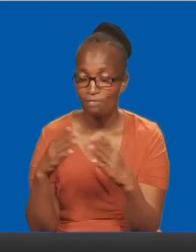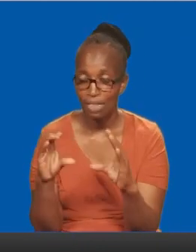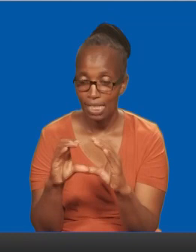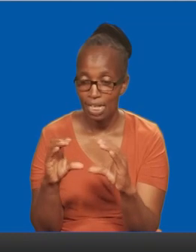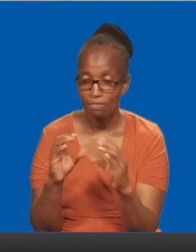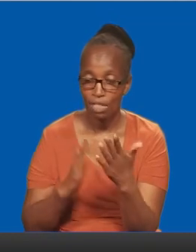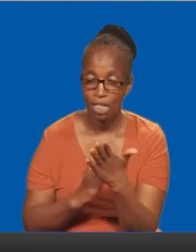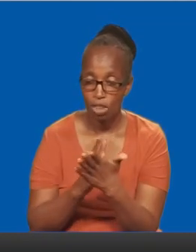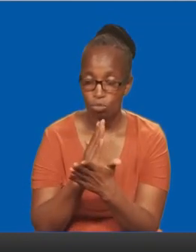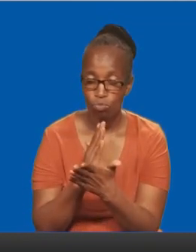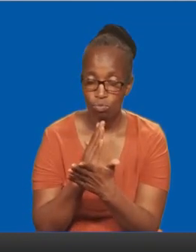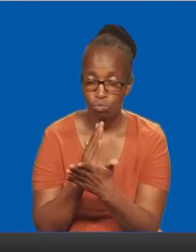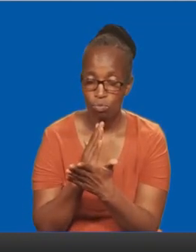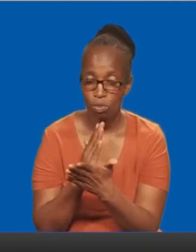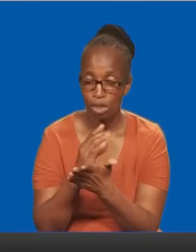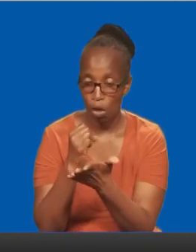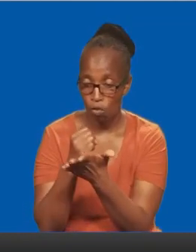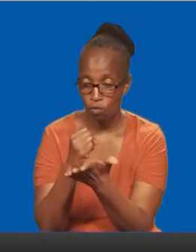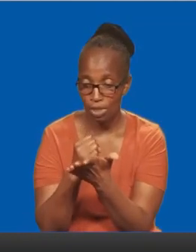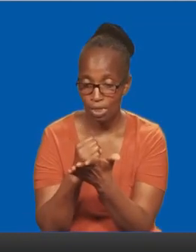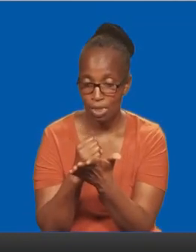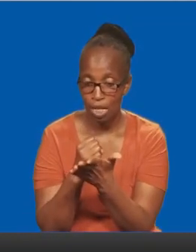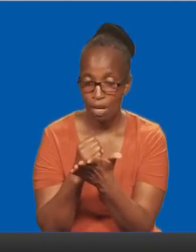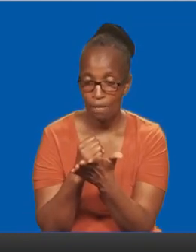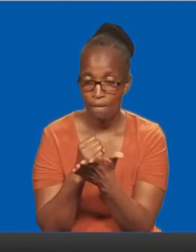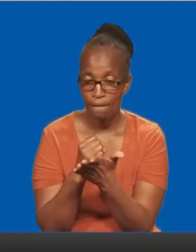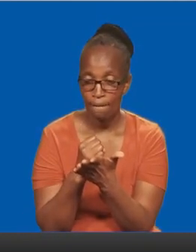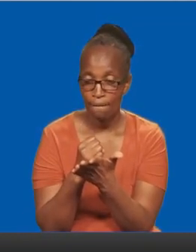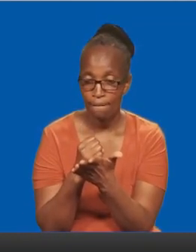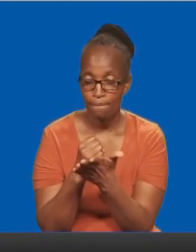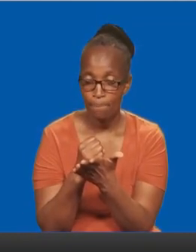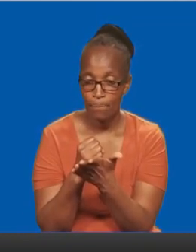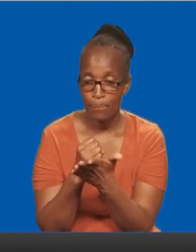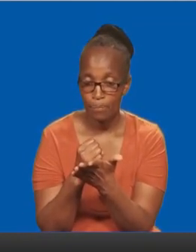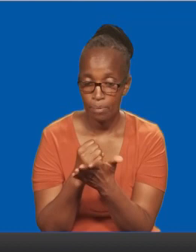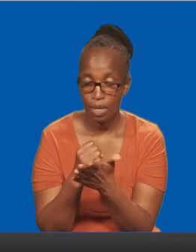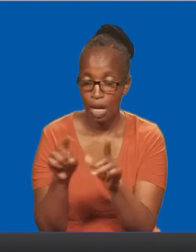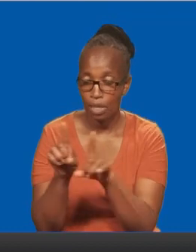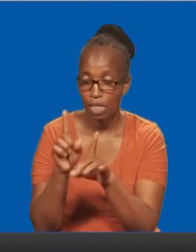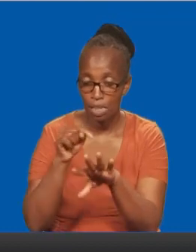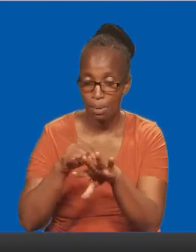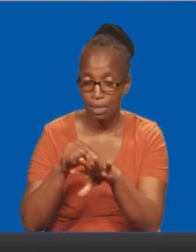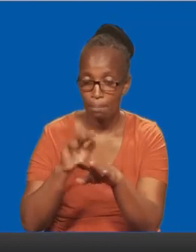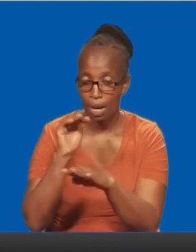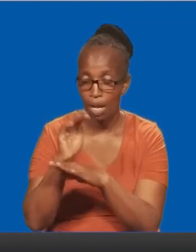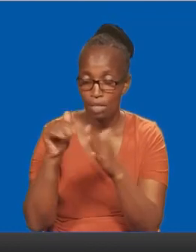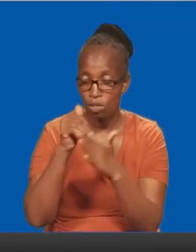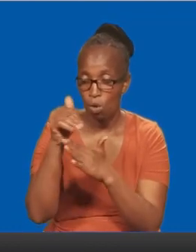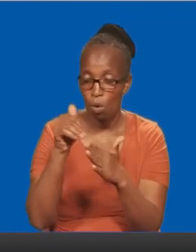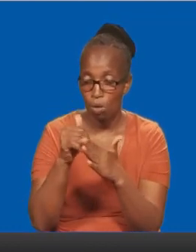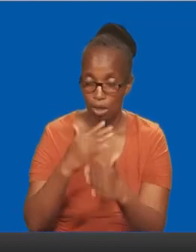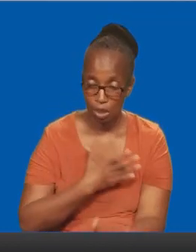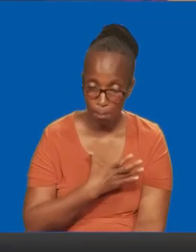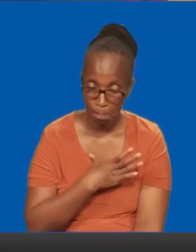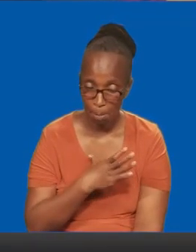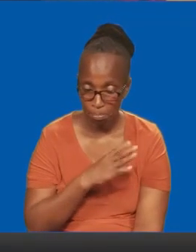they are formalized, they have certificate. Through the artisanal mining committee, we give them mining